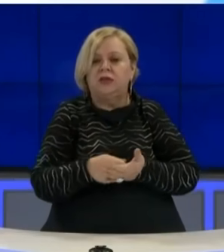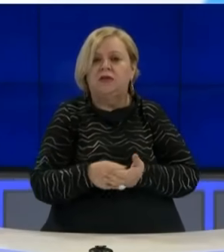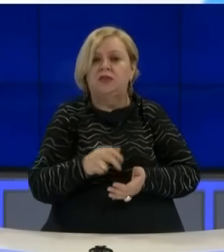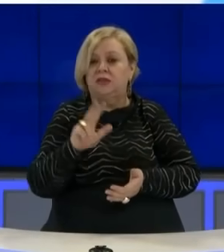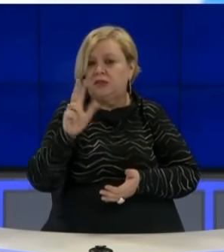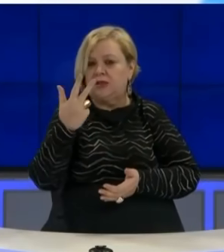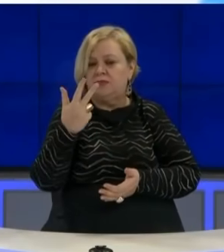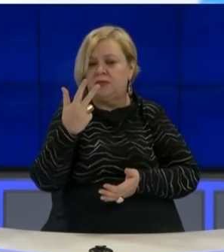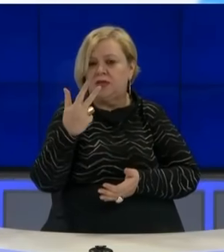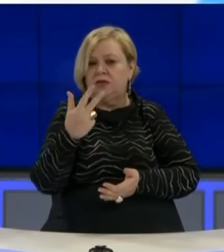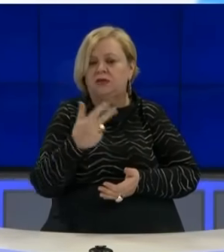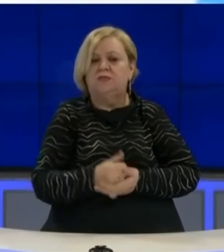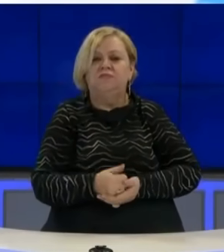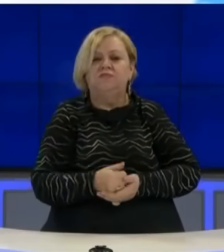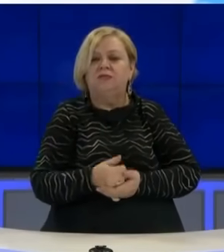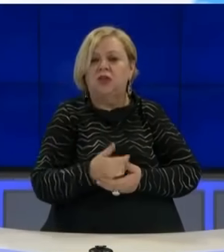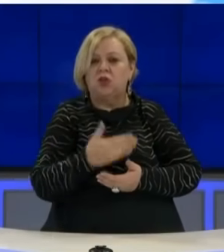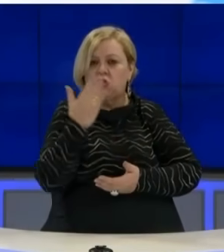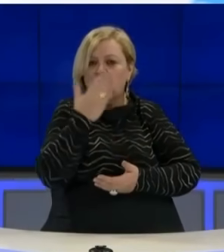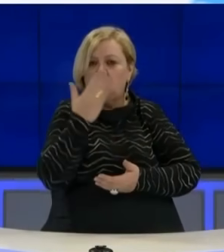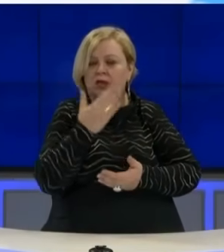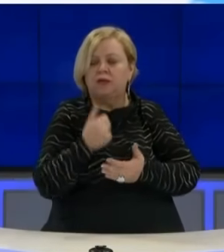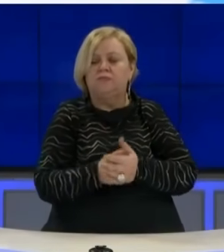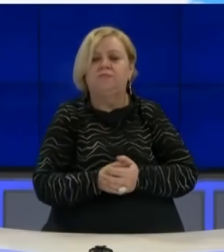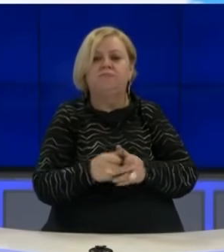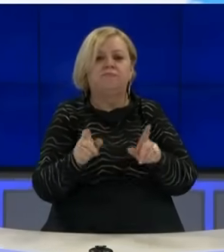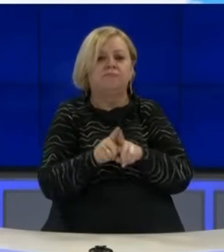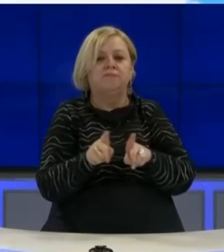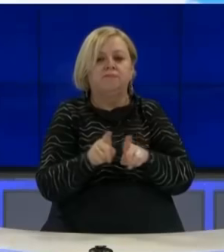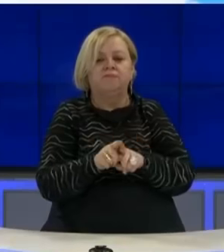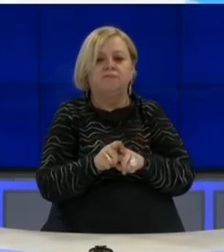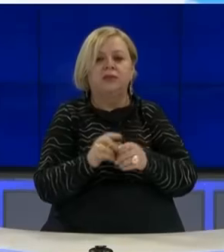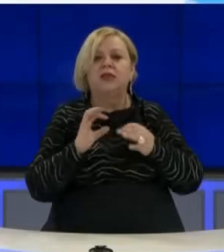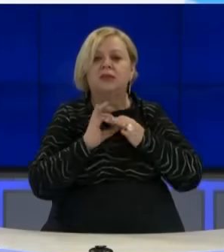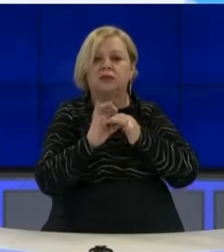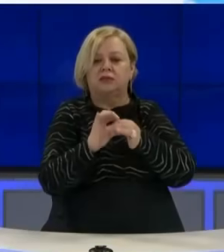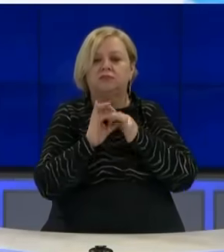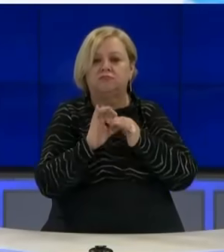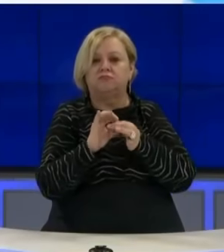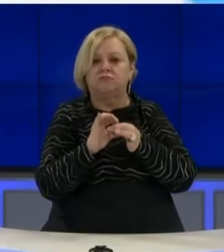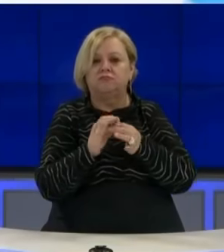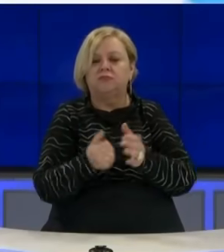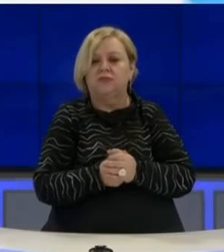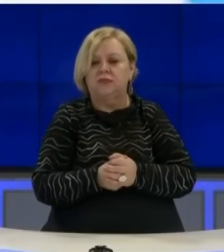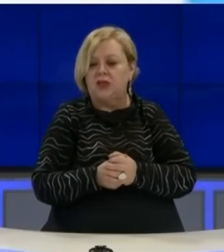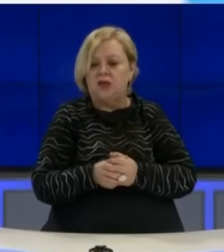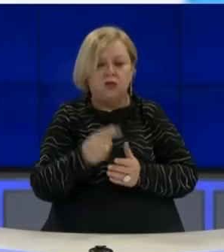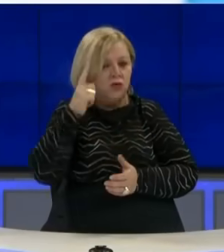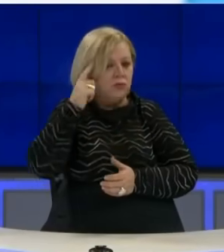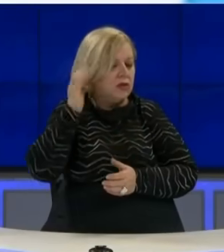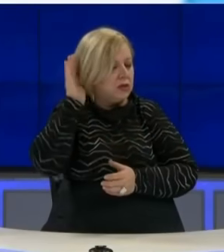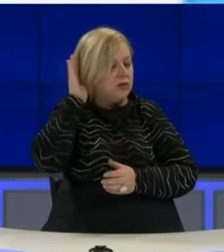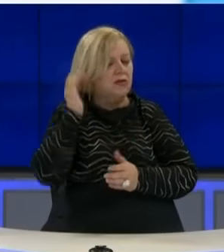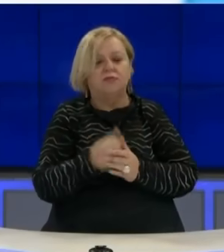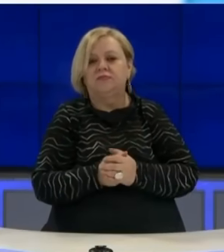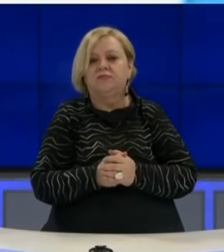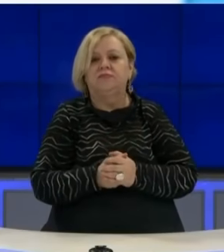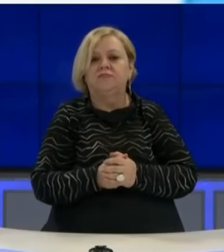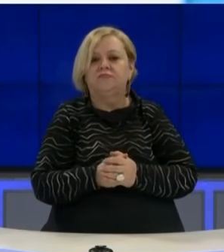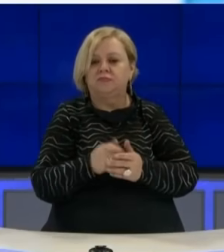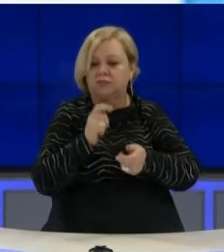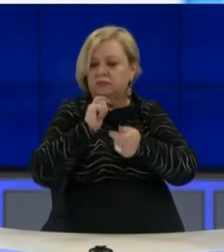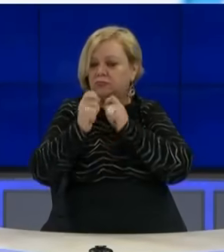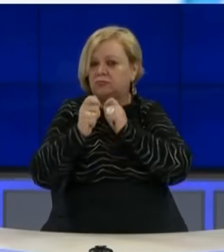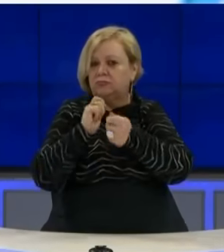për arsimin para universitar dhe se si pas ti kjo lidhet me performancën. Ndërkaq Kryeministri në detyrë tha se janë marrë vesh